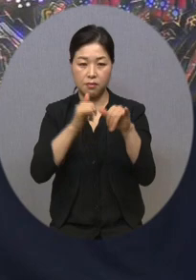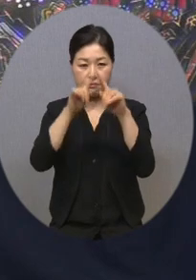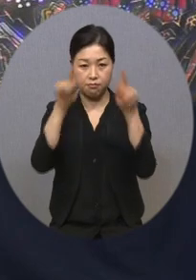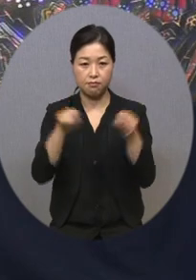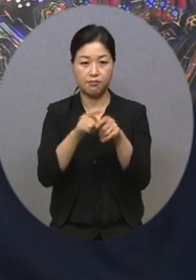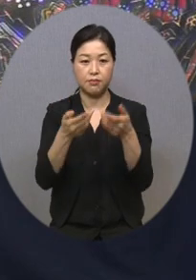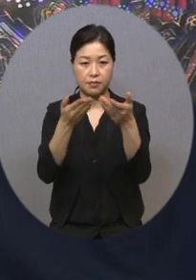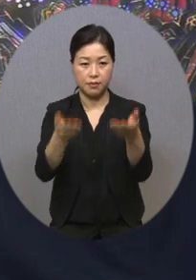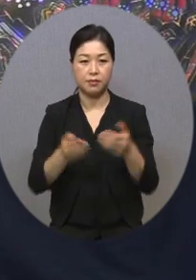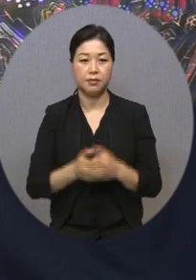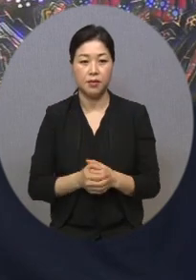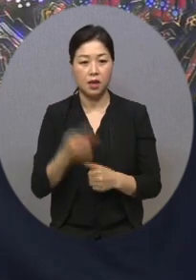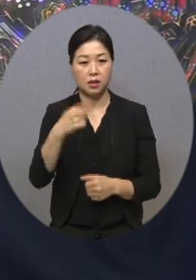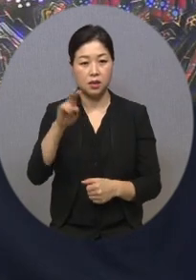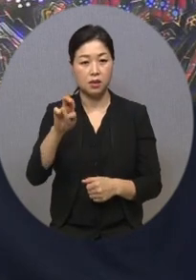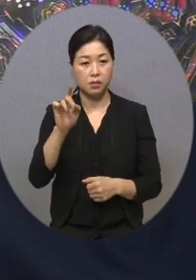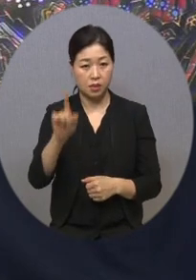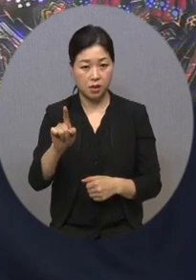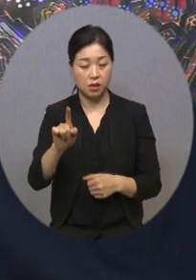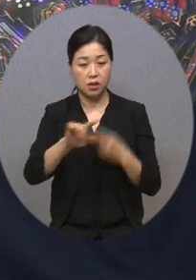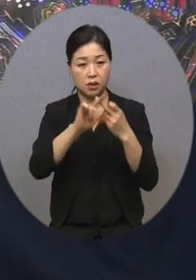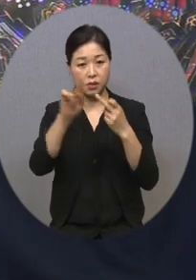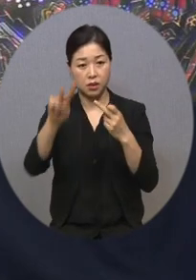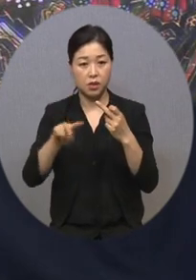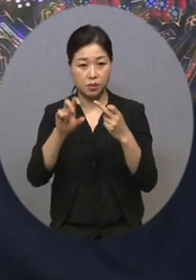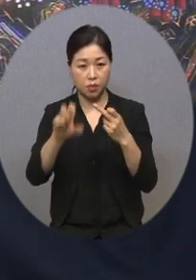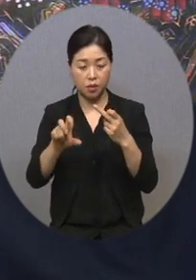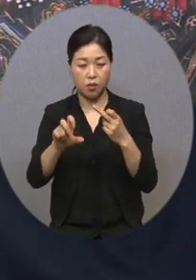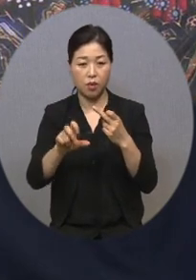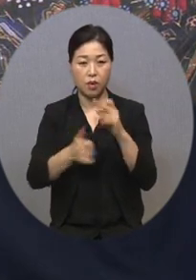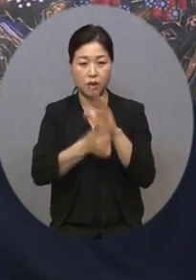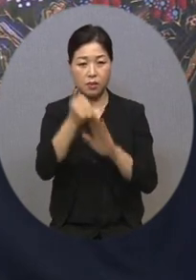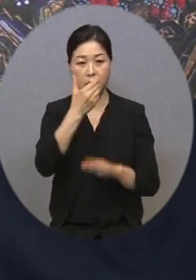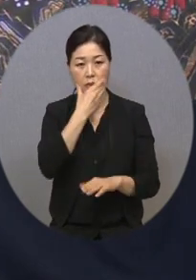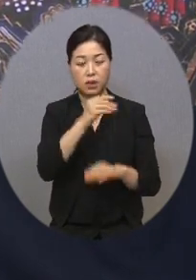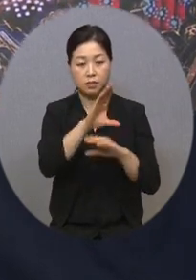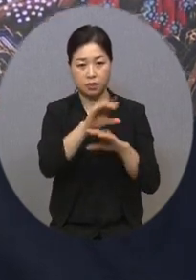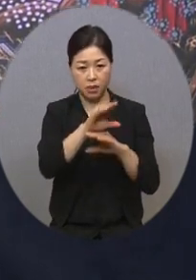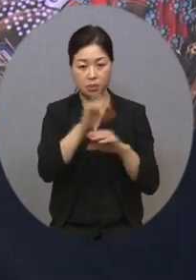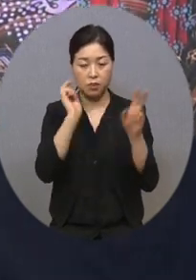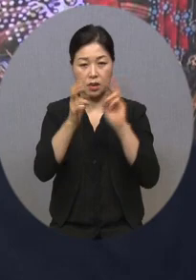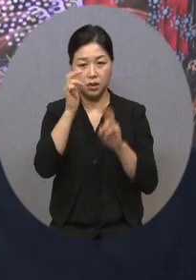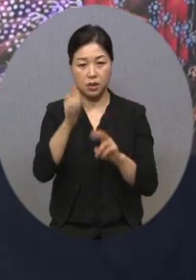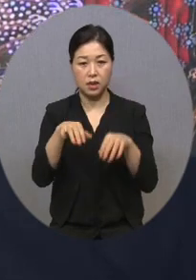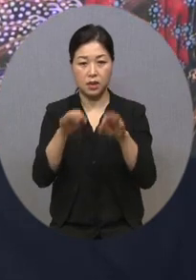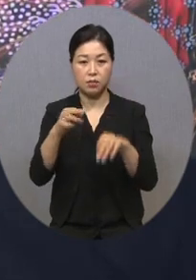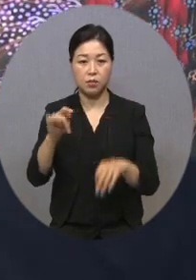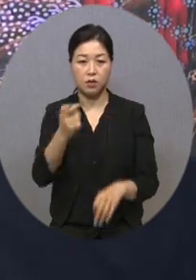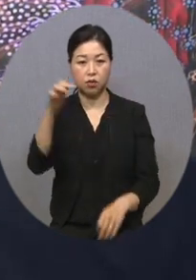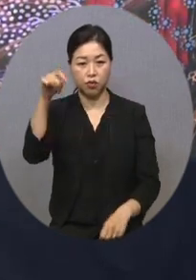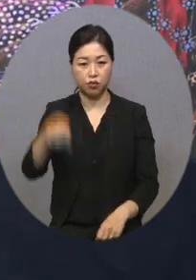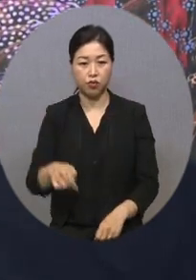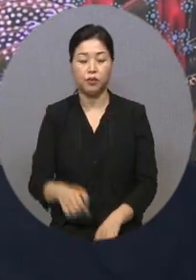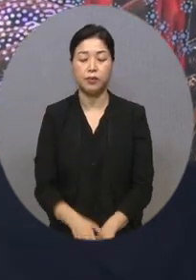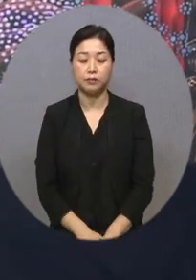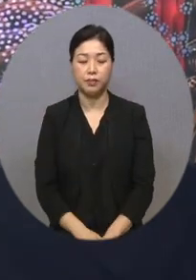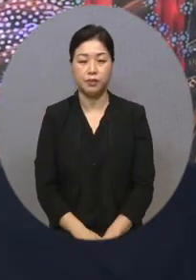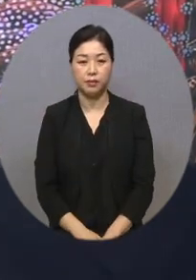드립니다. 2021년 12월 25일 희망복지방송 사장 김선우.